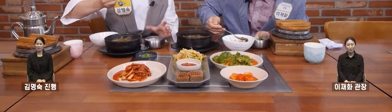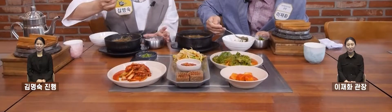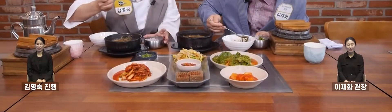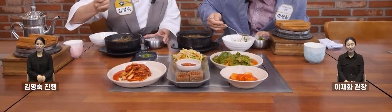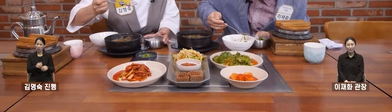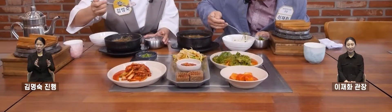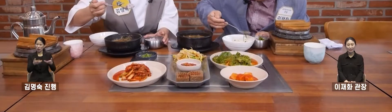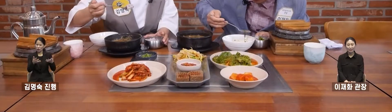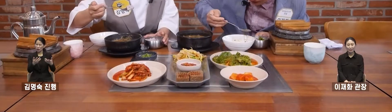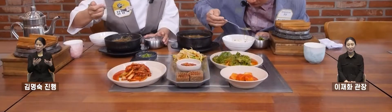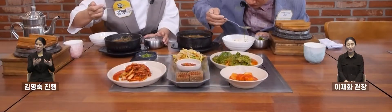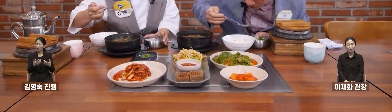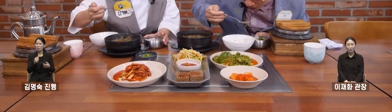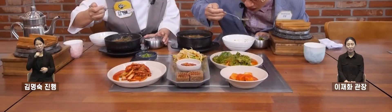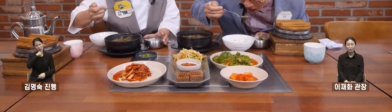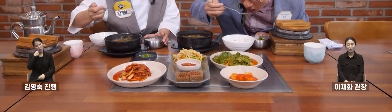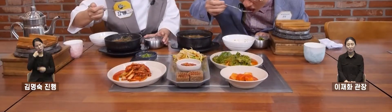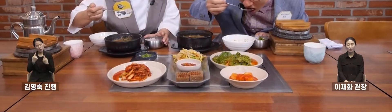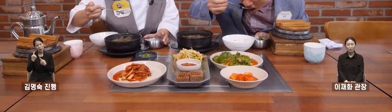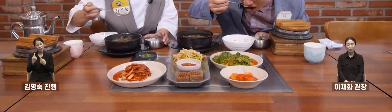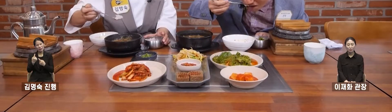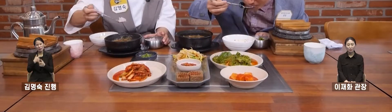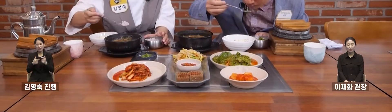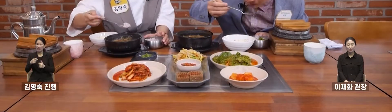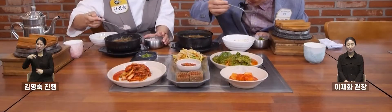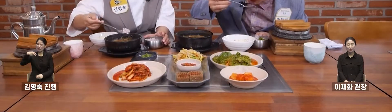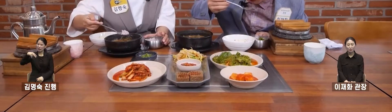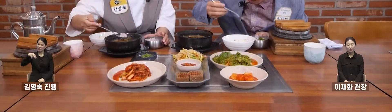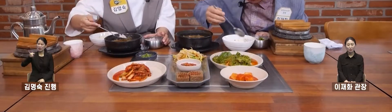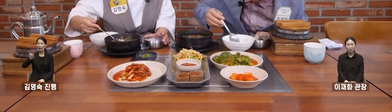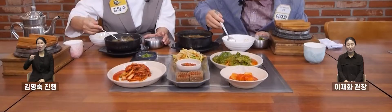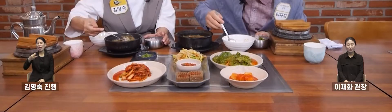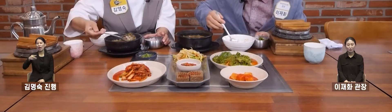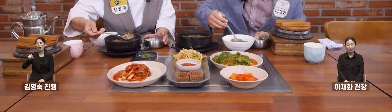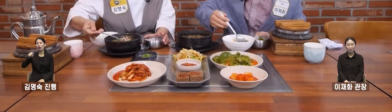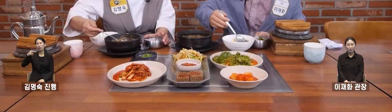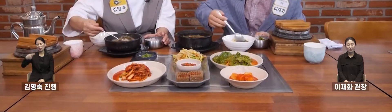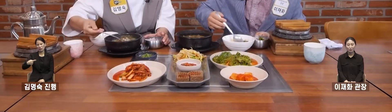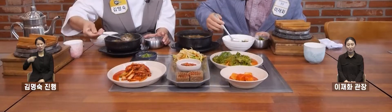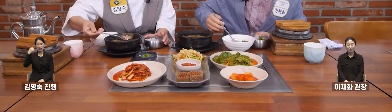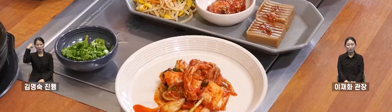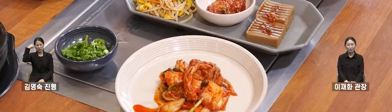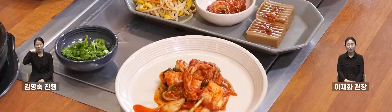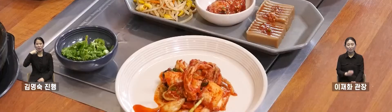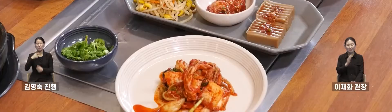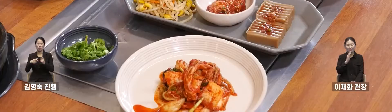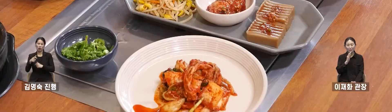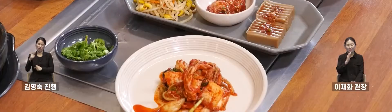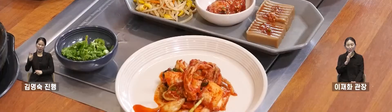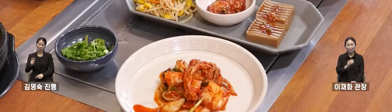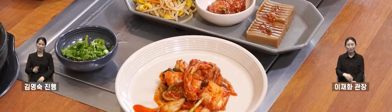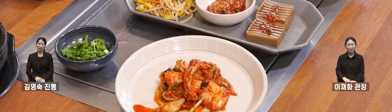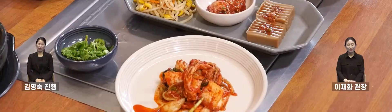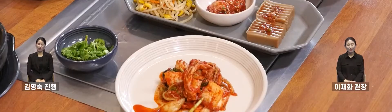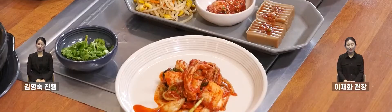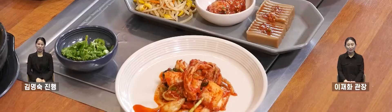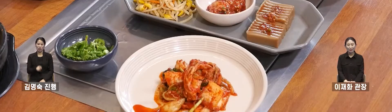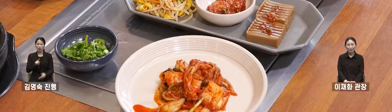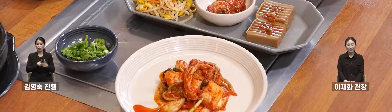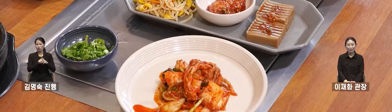좀 뭐 겉절이라기보다 네, 그냥 네. 좀 샐러드 같은 느낌이 좀 나요. 네, 네. 저는 이 추어탕